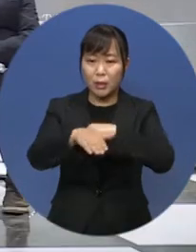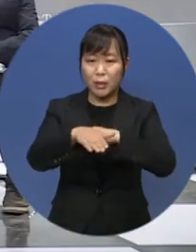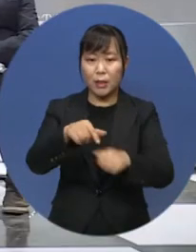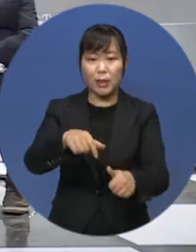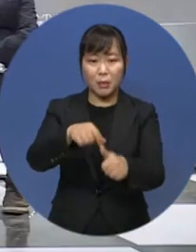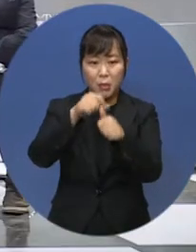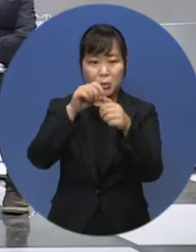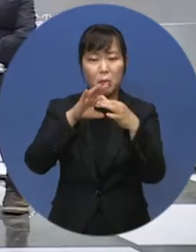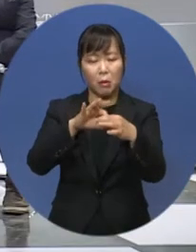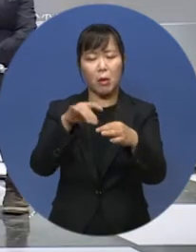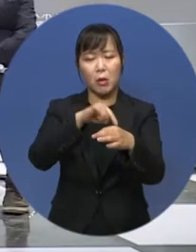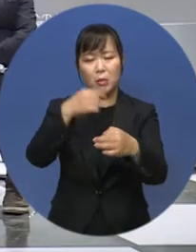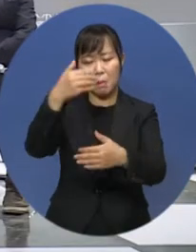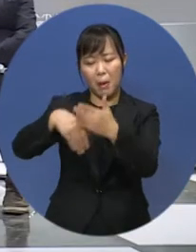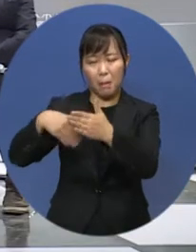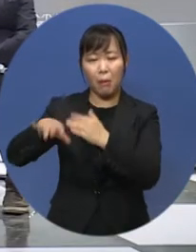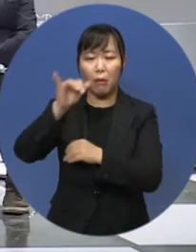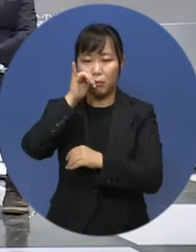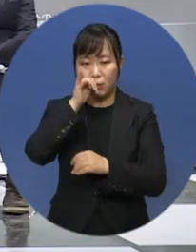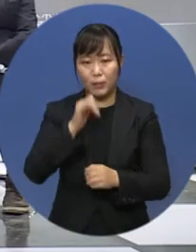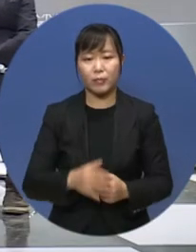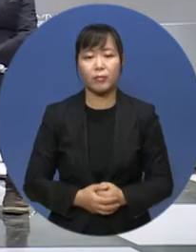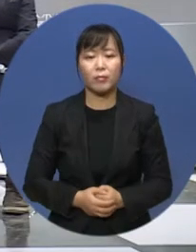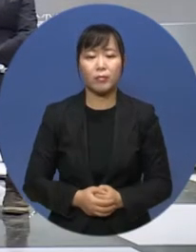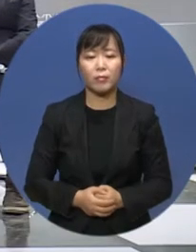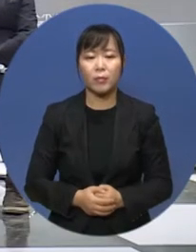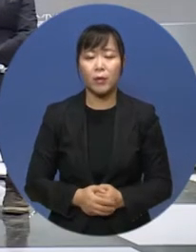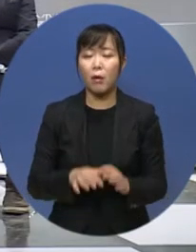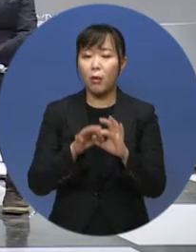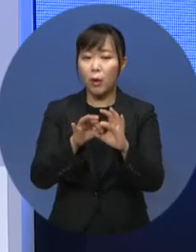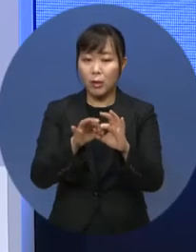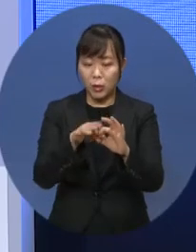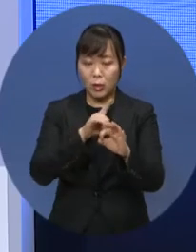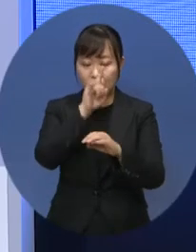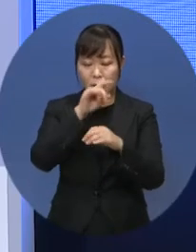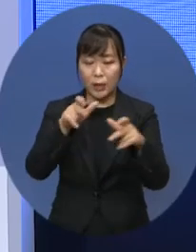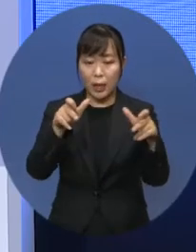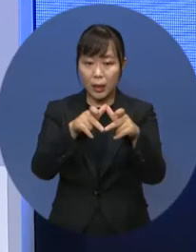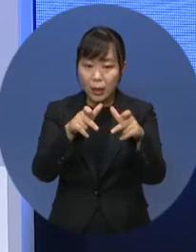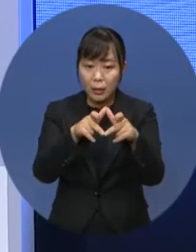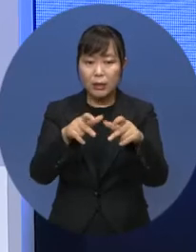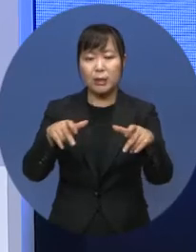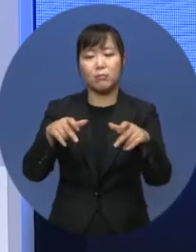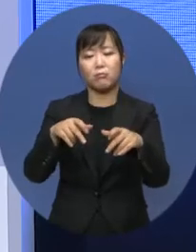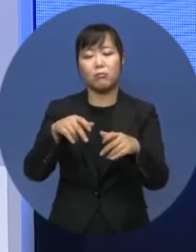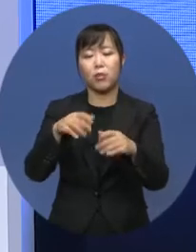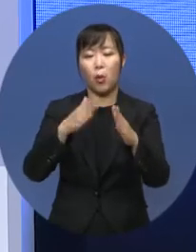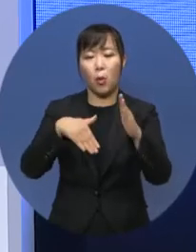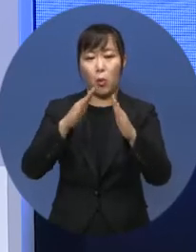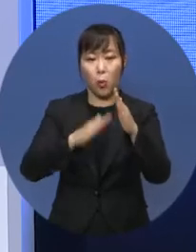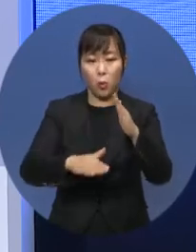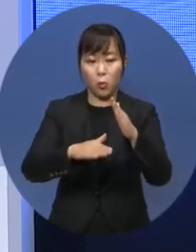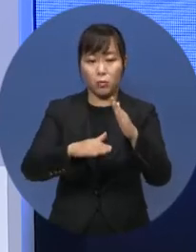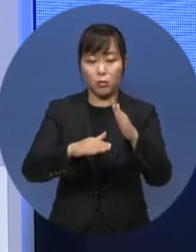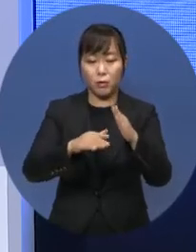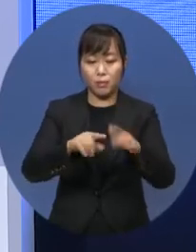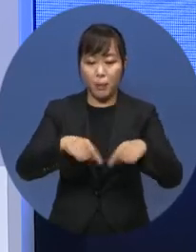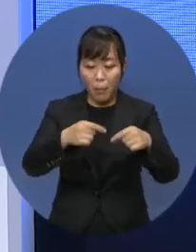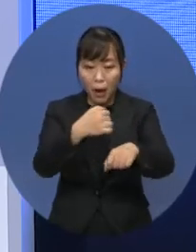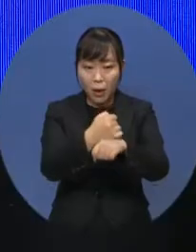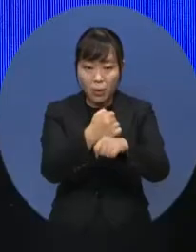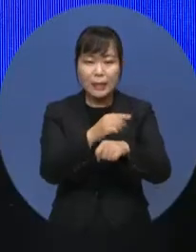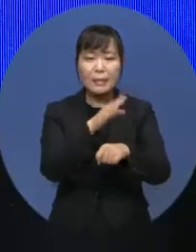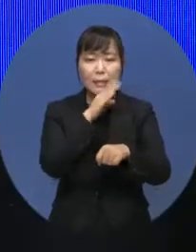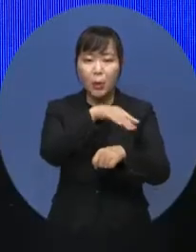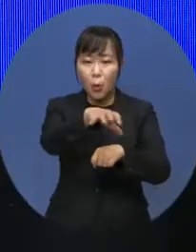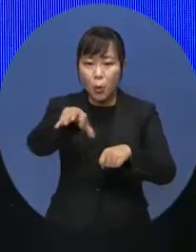임용직에서 배제되고 있기 때문입니다. 이에 장애계는 장애인 당사자의 공직 진출을 통해 실제